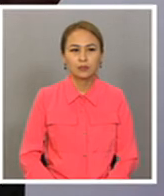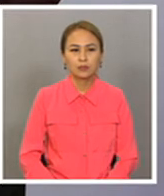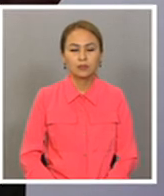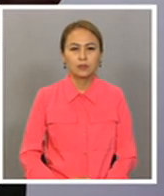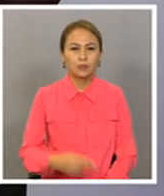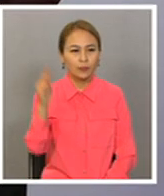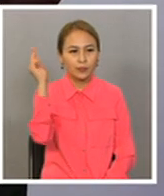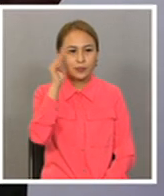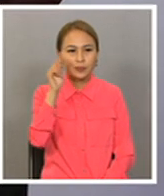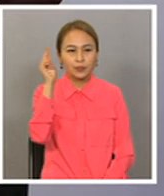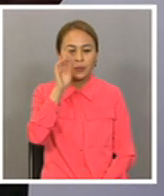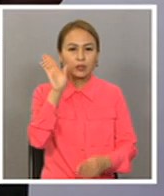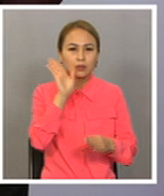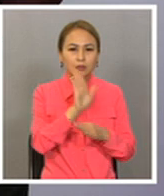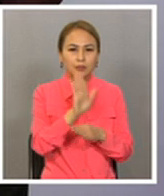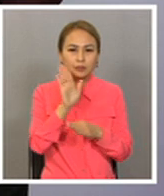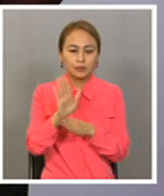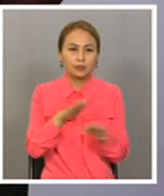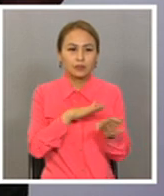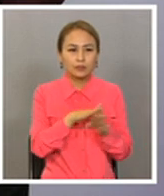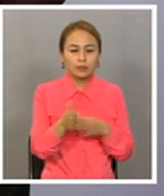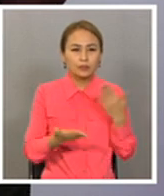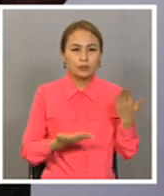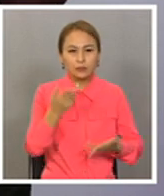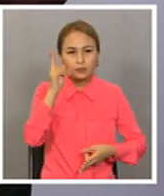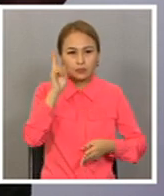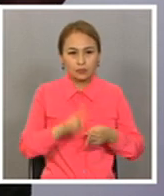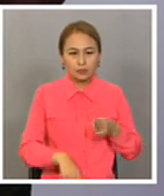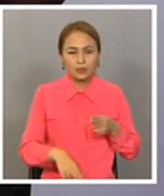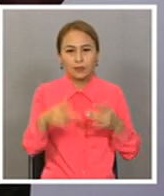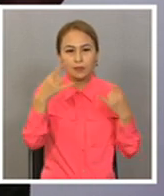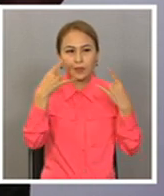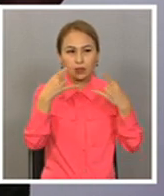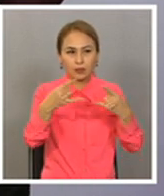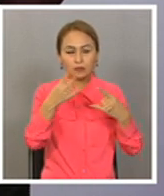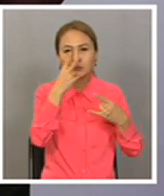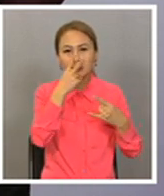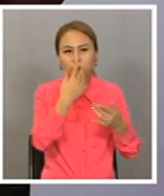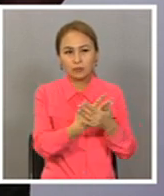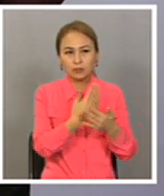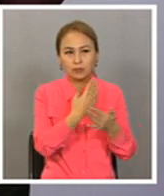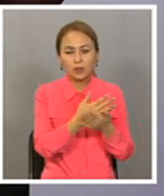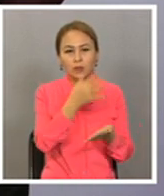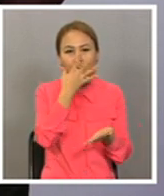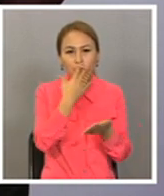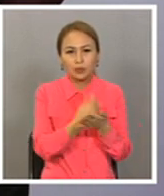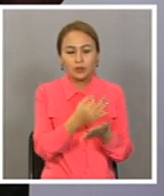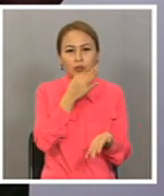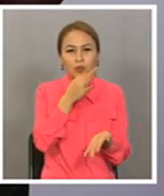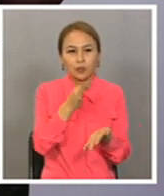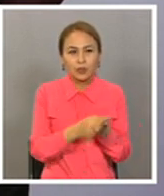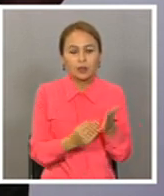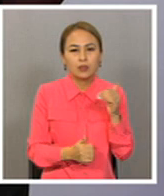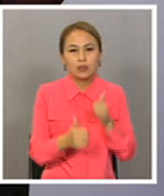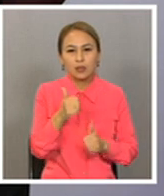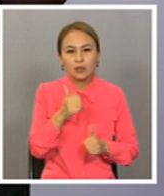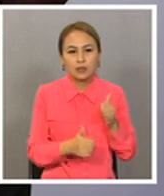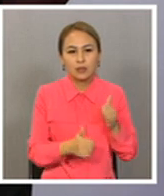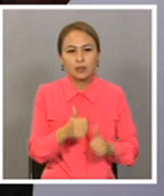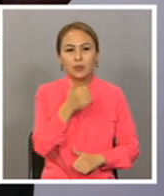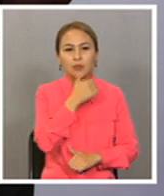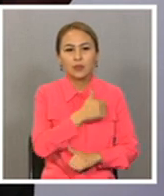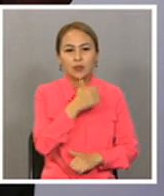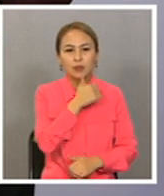Оқушылар, тапсырманы орындап болсақ, экрандағы нұсқамен өз жауабымызды салыстырып